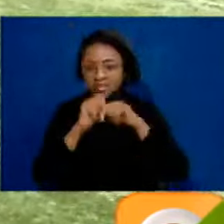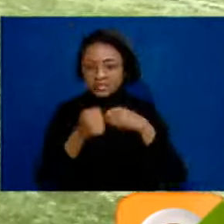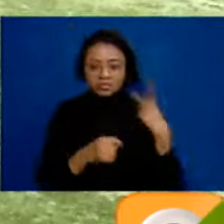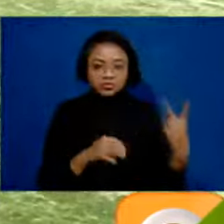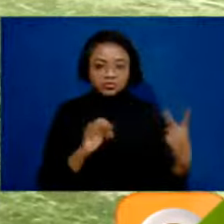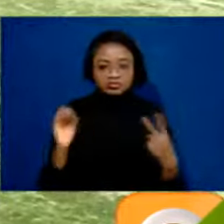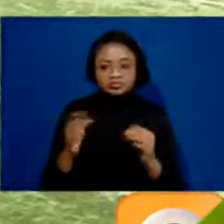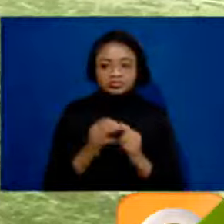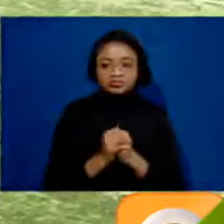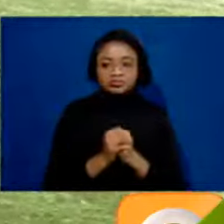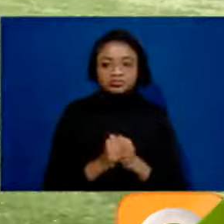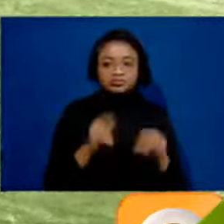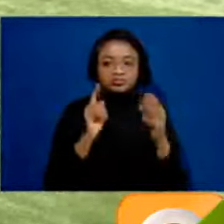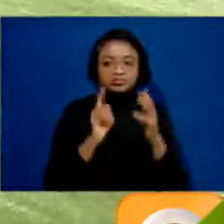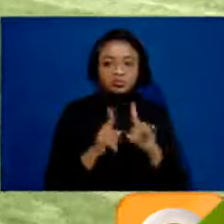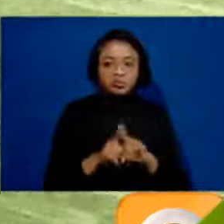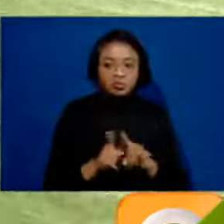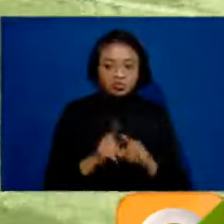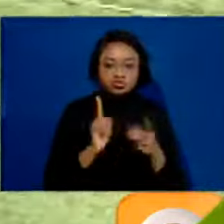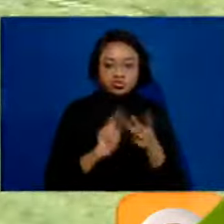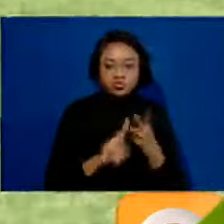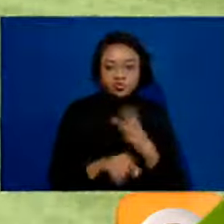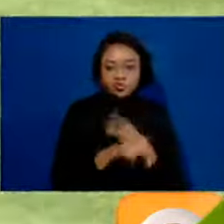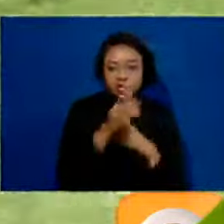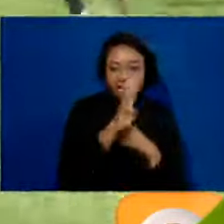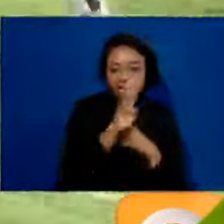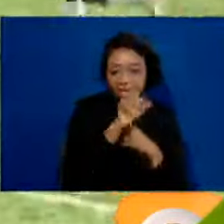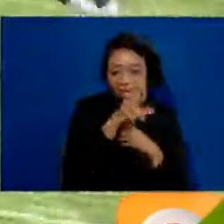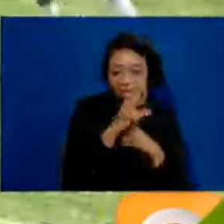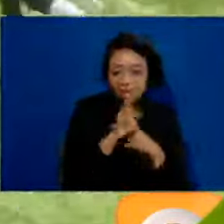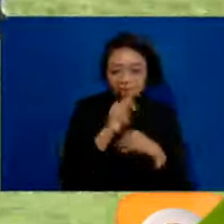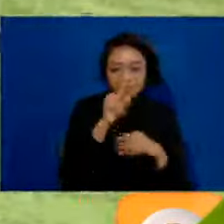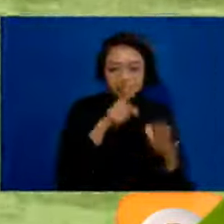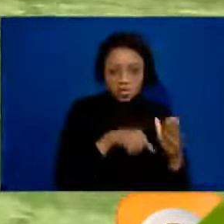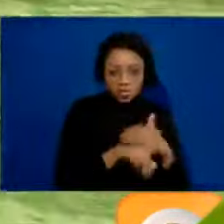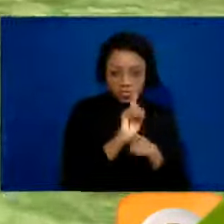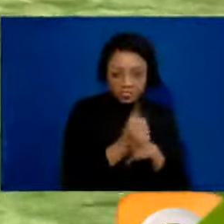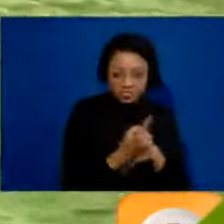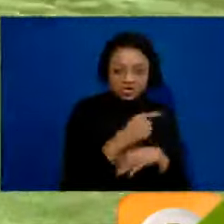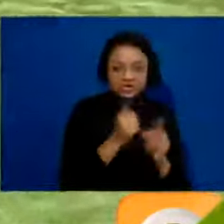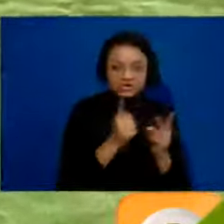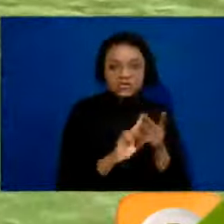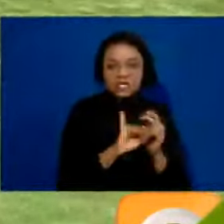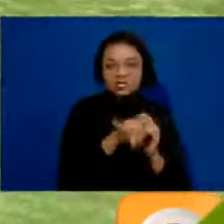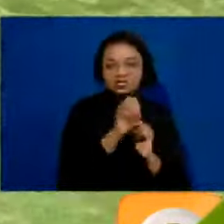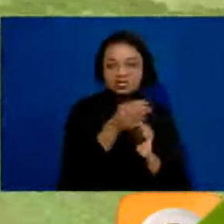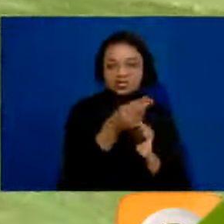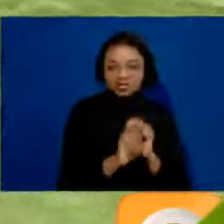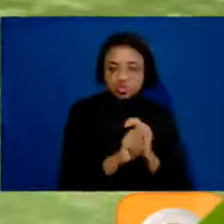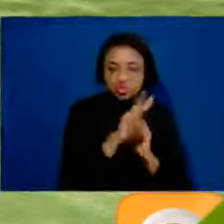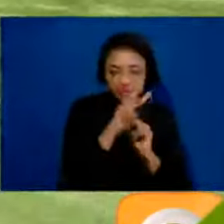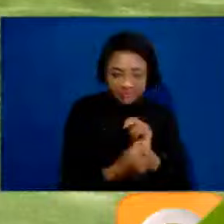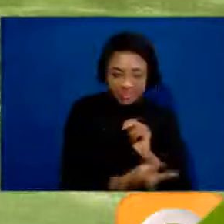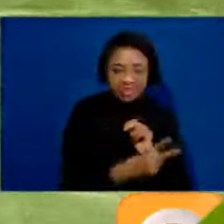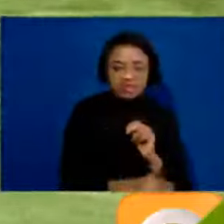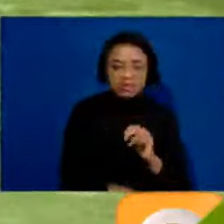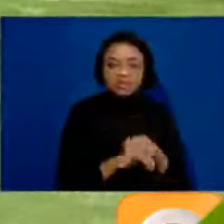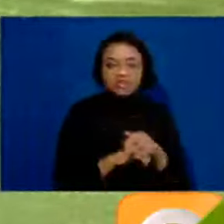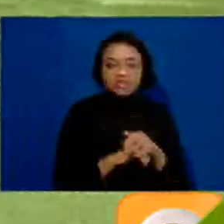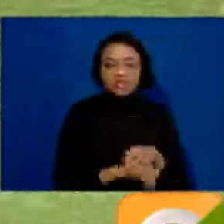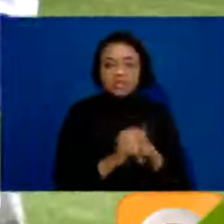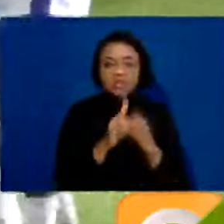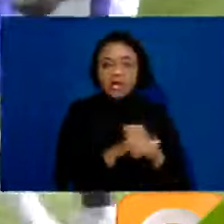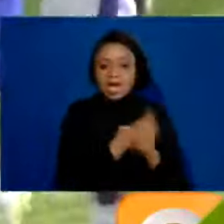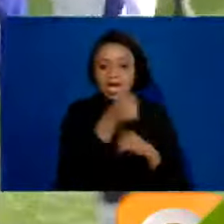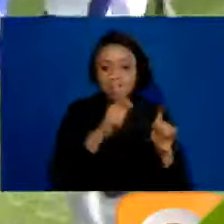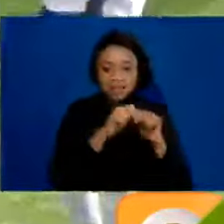kwa nunge. Beki wa Rising Stars Baron Ochieng alifunga bao la kwanza kabla ya kumwandalia John Otieno aliongezea la pili. Na kwenye